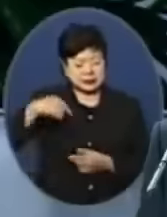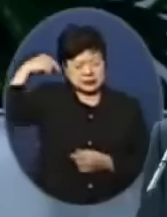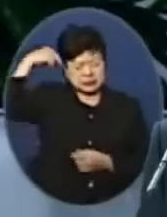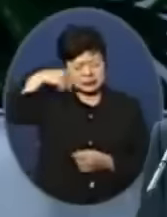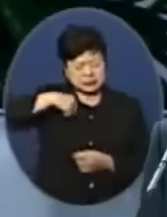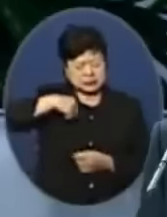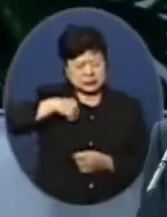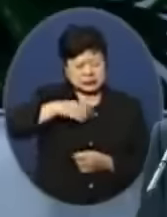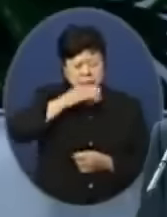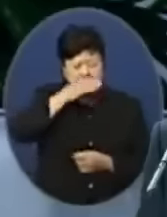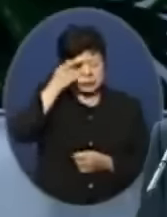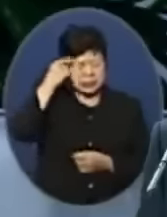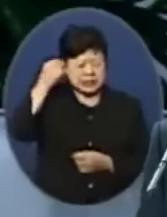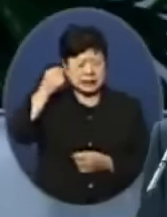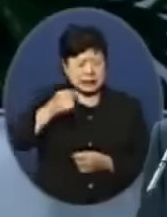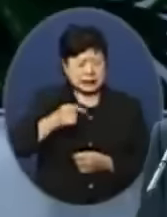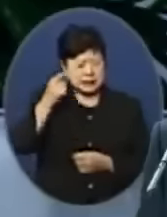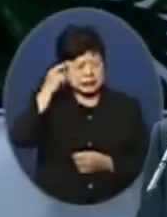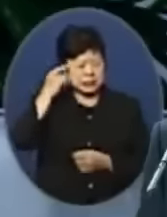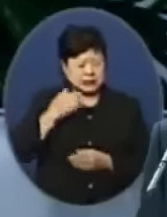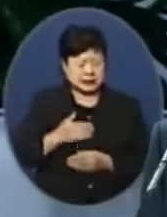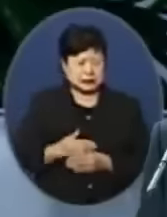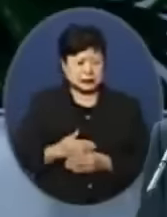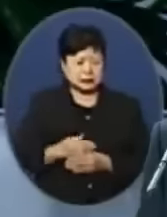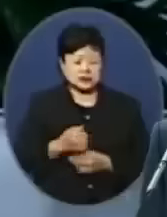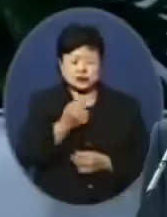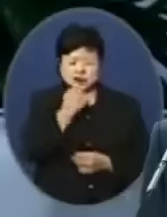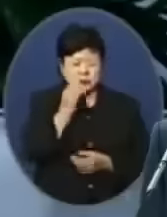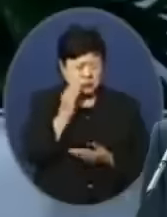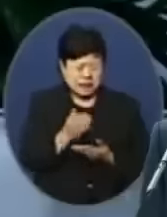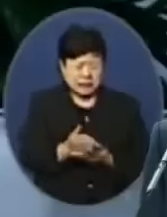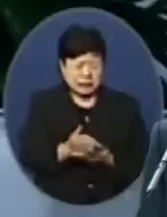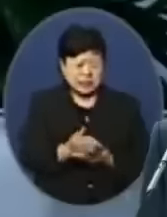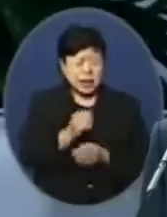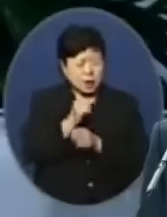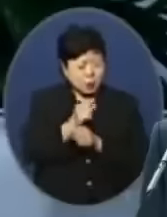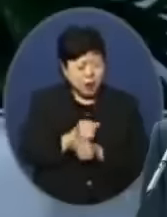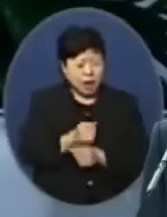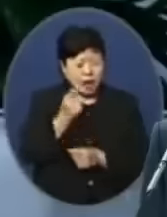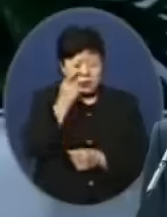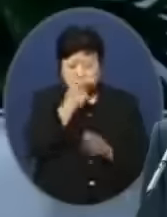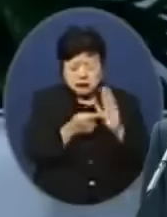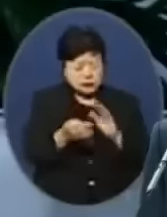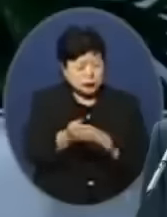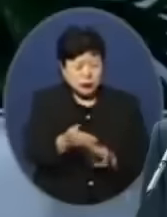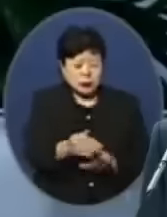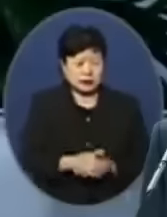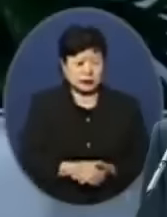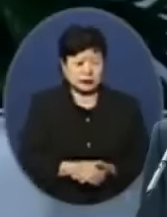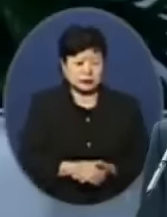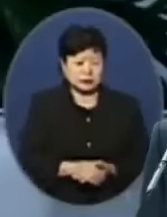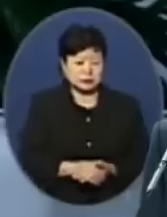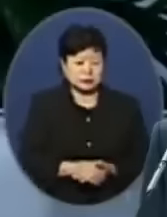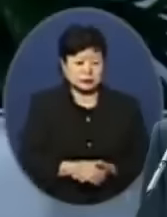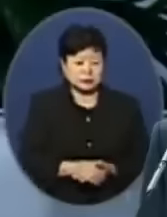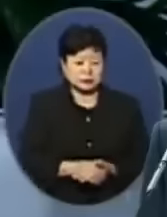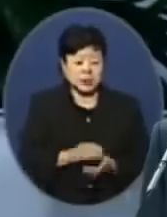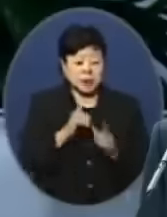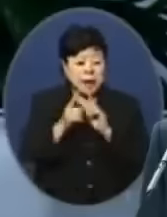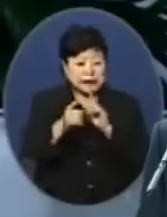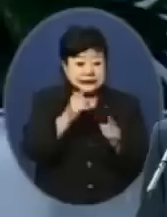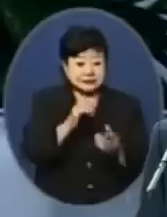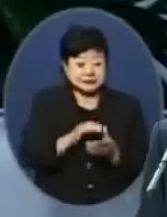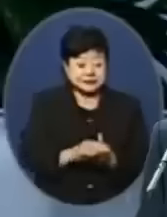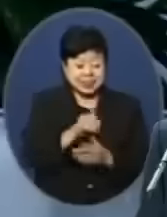감각적으로는 바보같이 생각되고 이성적으로 웃기는 소리 하지 말라고 과학적으로는 그럴 수 없다고 해도 성경의